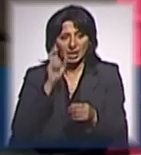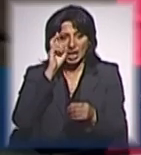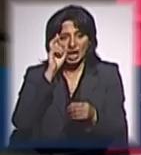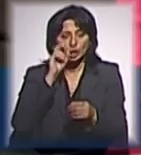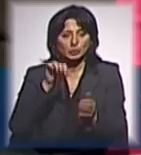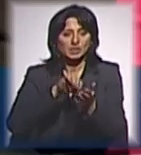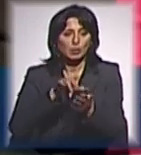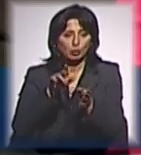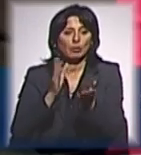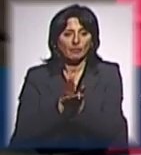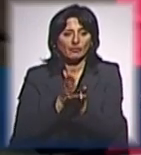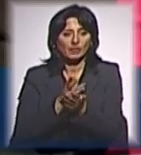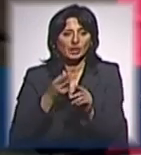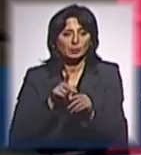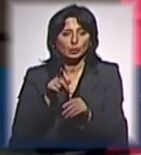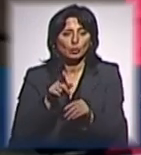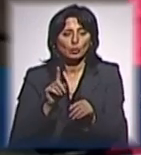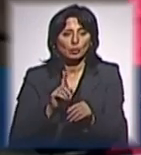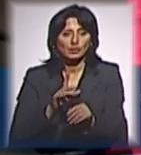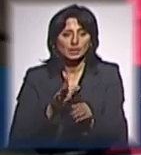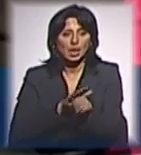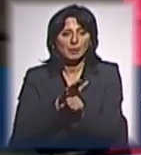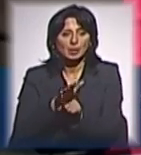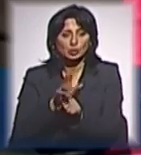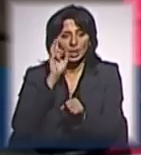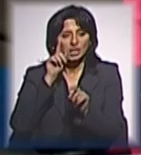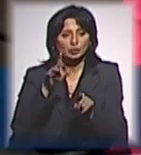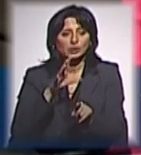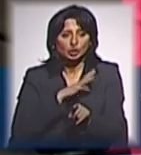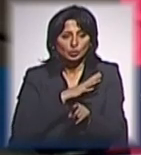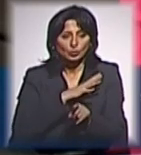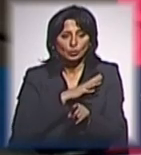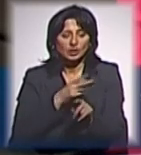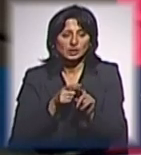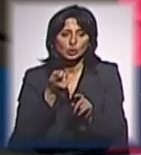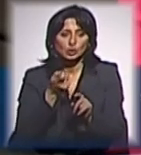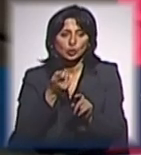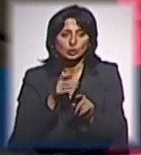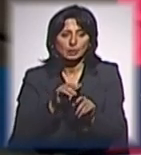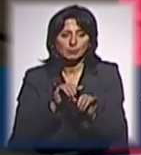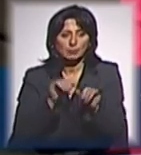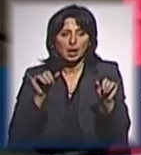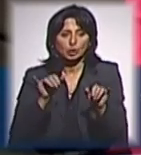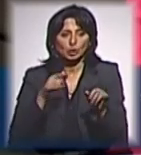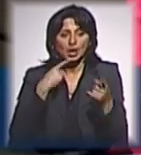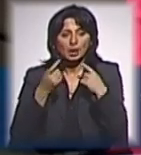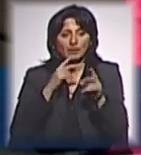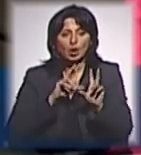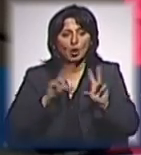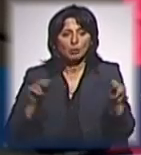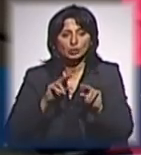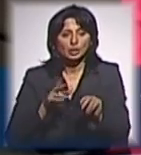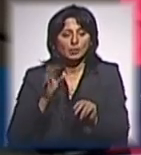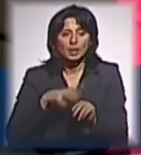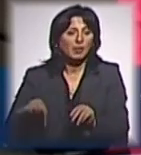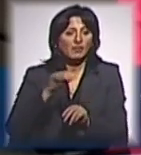ხელისუფლების წარმომადგენელი იყო, იმიტომ რომ ის იყო აღმასრულებელ ხელისუფლების ში, ის ცოტა უფრო ფართო სპექტრზე ლაპარაკობს დაპირებებისა,